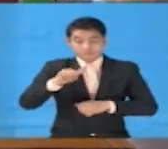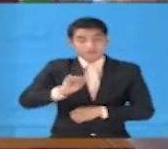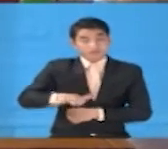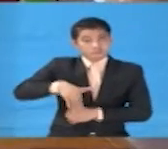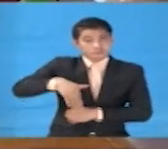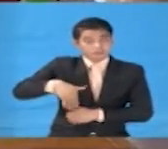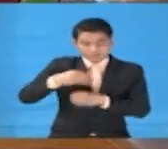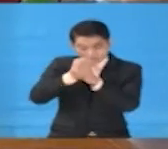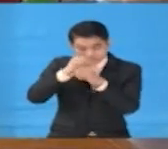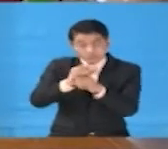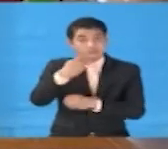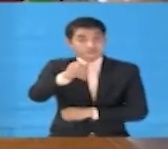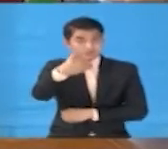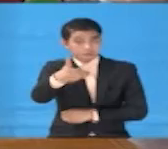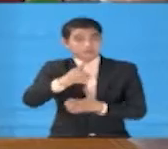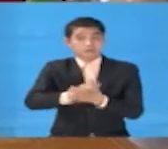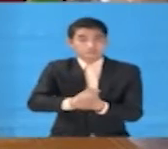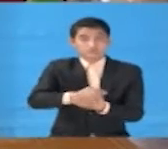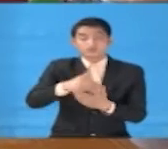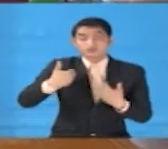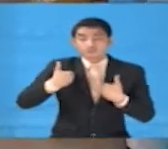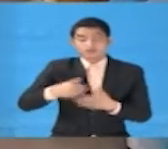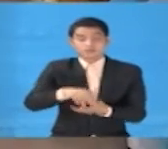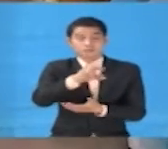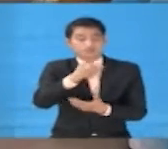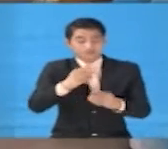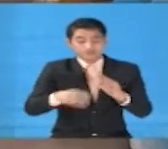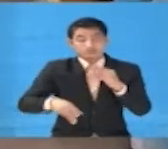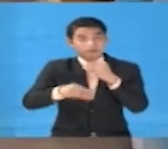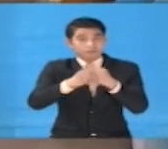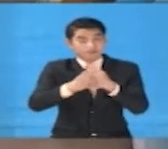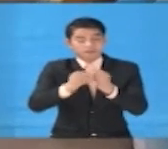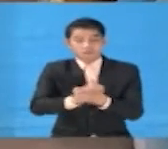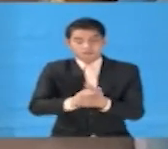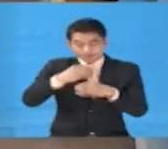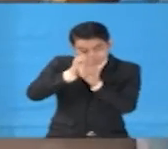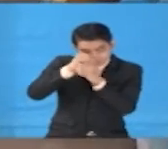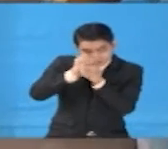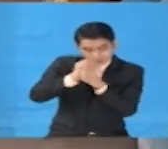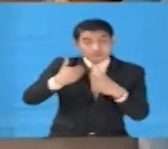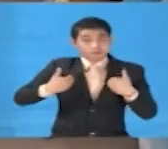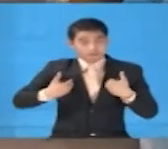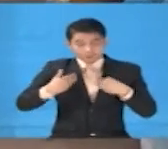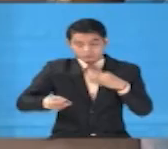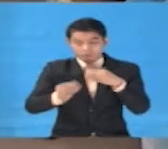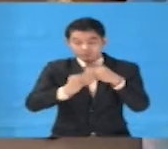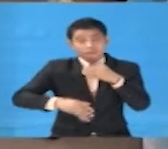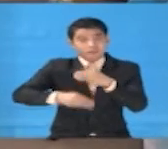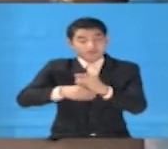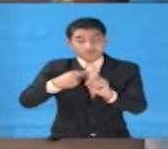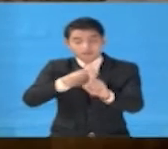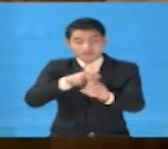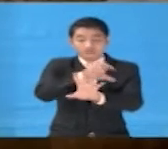ល់ពីថ្ងៃទី6ខែធ្នូចំនួន228សម្ណាបូកបន្ថែមចំនួនវត្ថុសម្ណាទទួលបានបន្ថែមពីខេត្ត